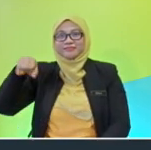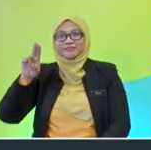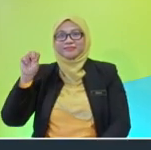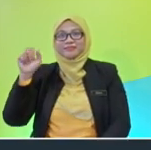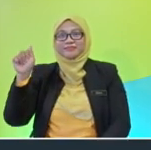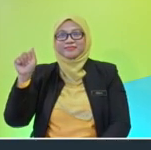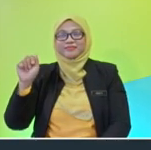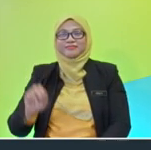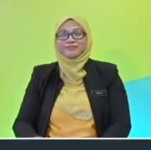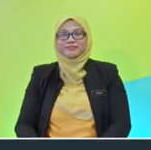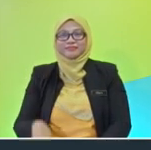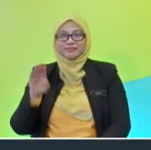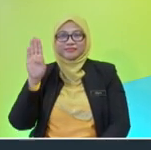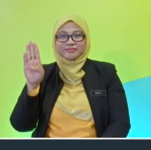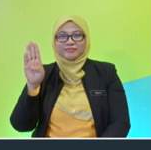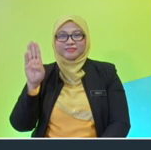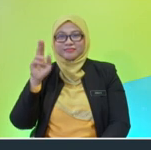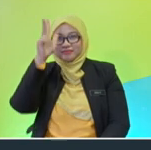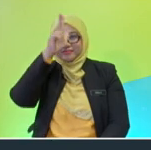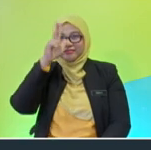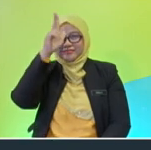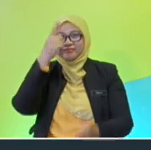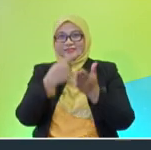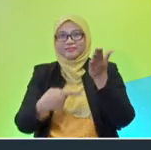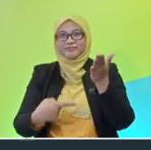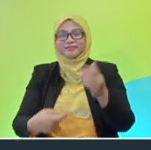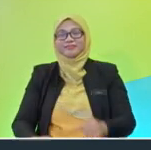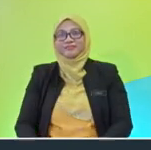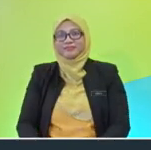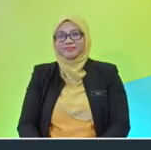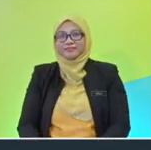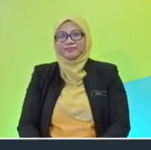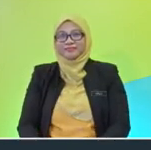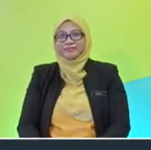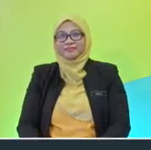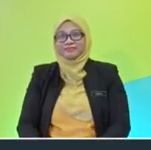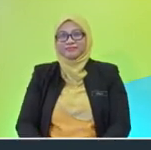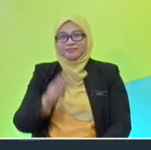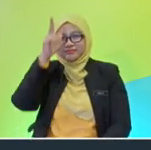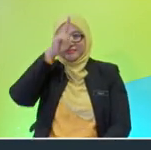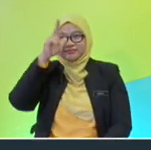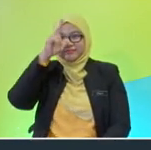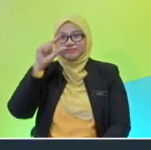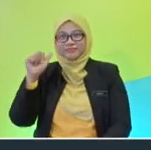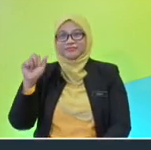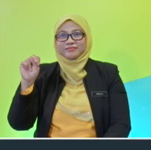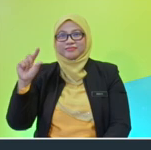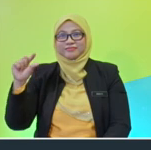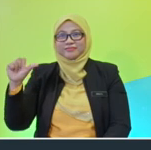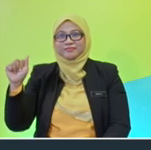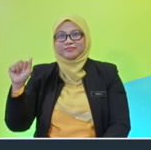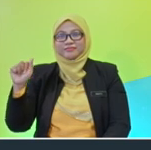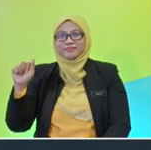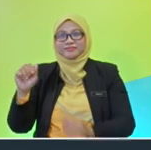mana yang berlokasi di lokasi di kerajaan Gangga negara berlokasi di